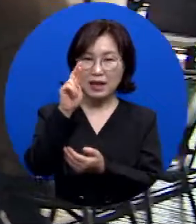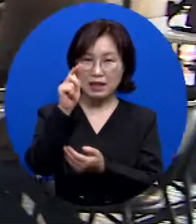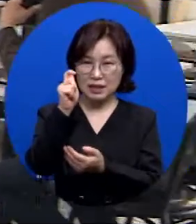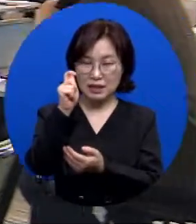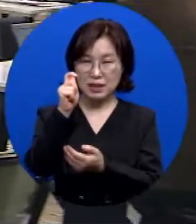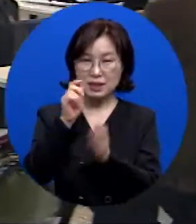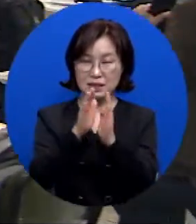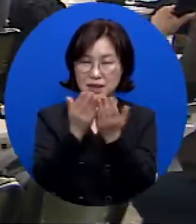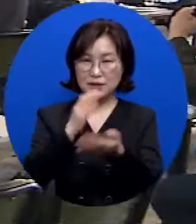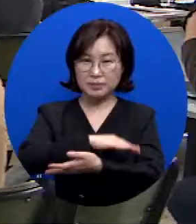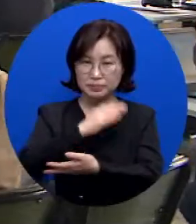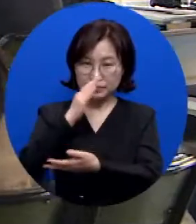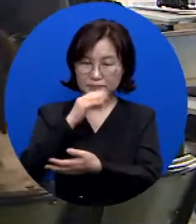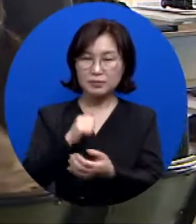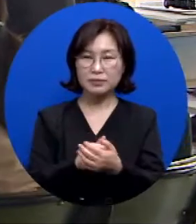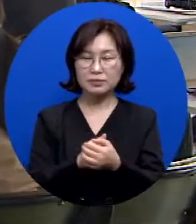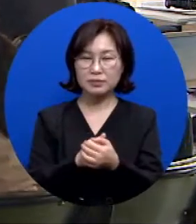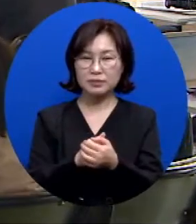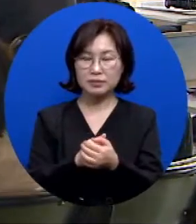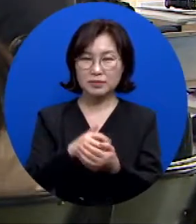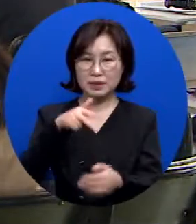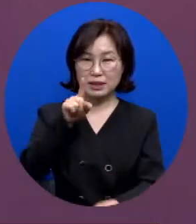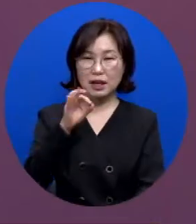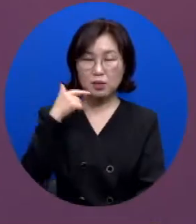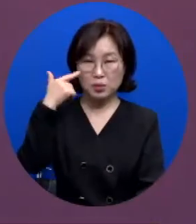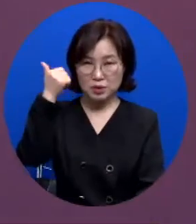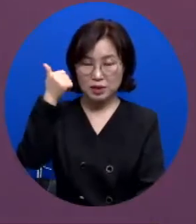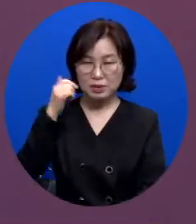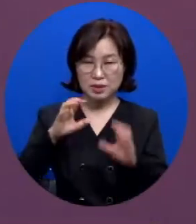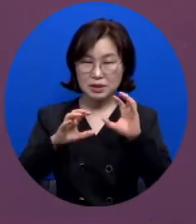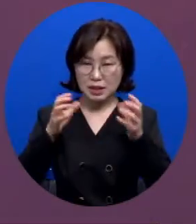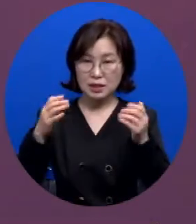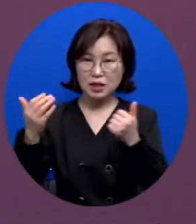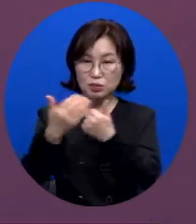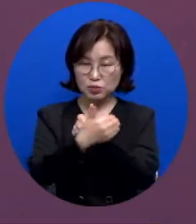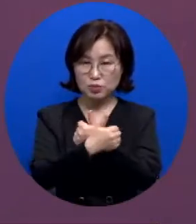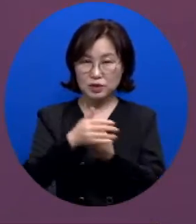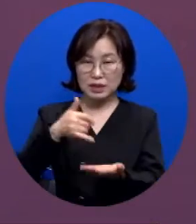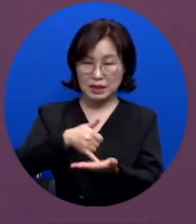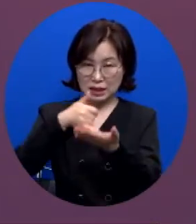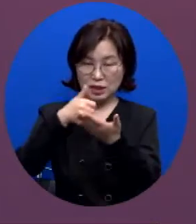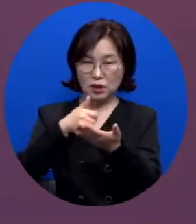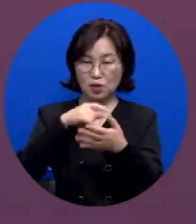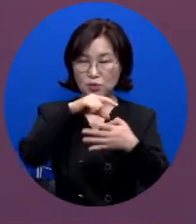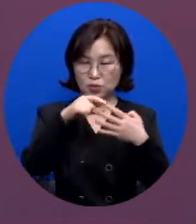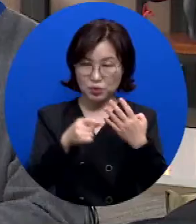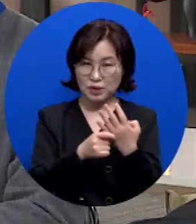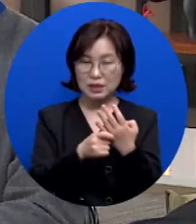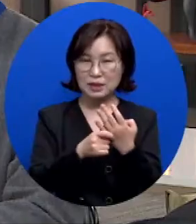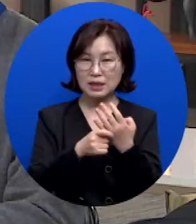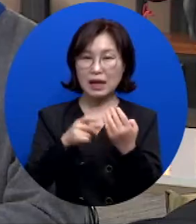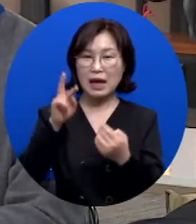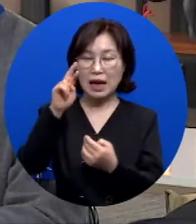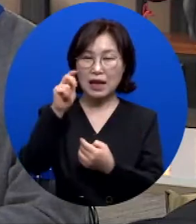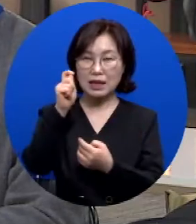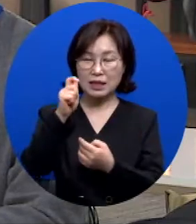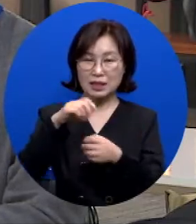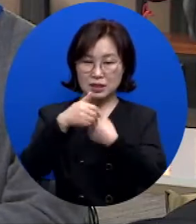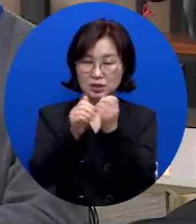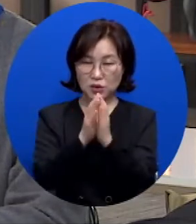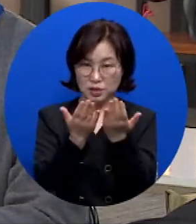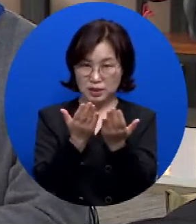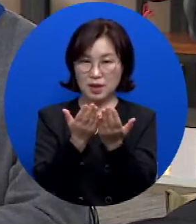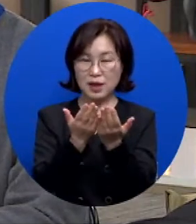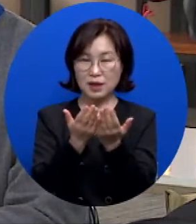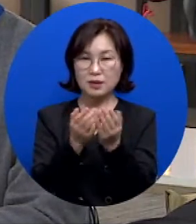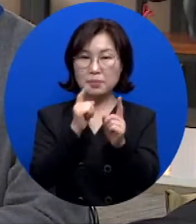간담회에서 예수마을 교회 의 장악 1 목사는 세상을 품는 인격 개발 프로젝트 rt 바이블은 성경 말씀을 바탕으로